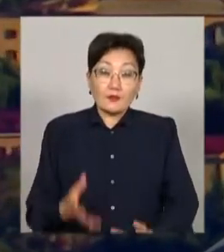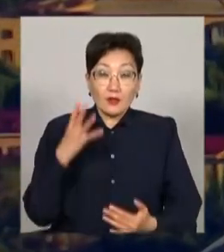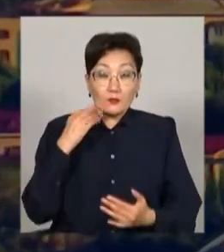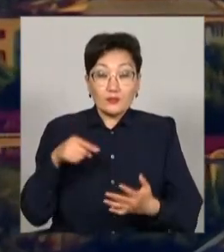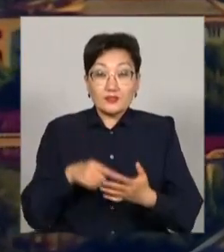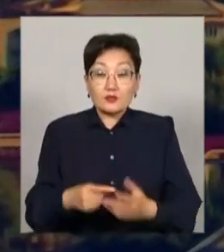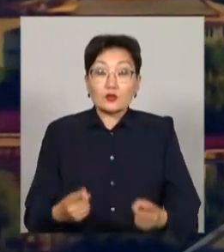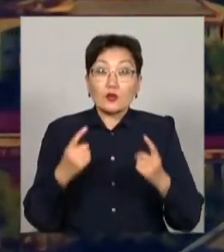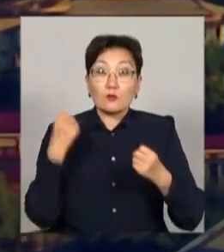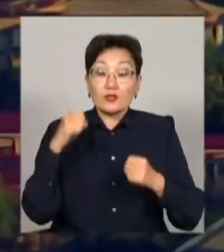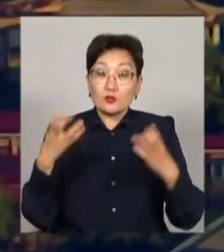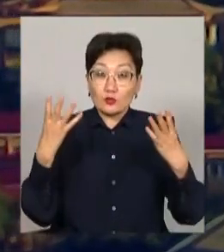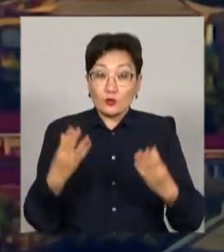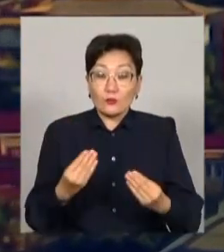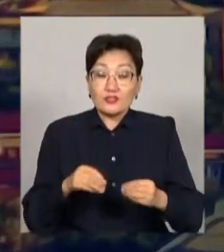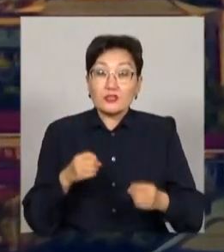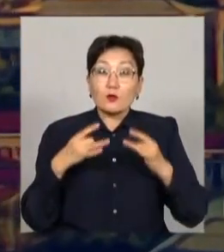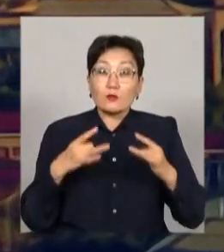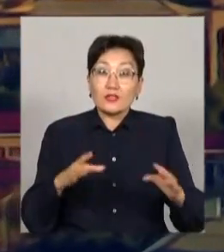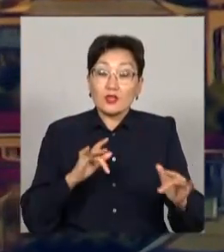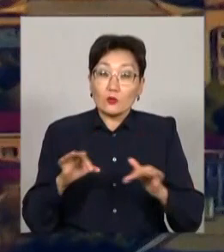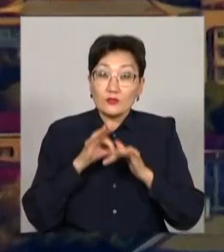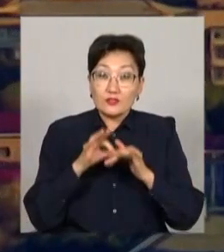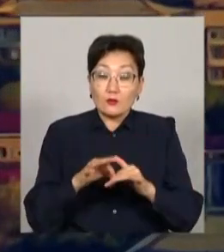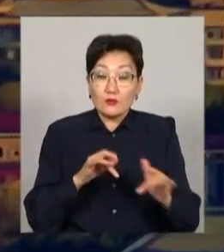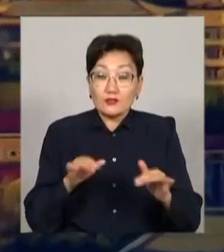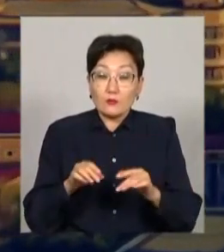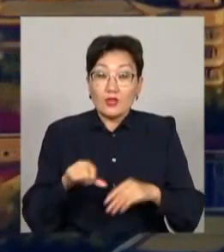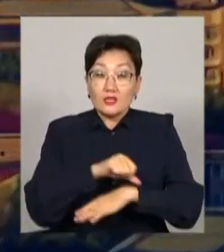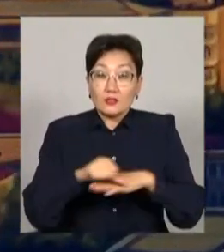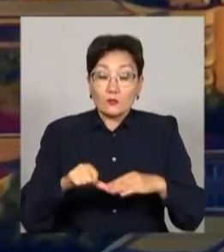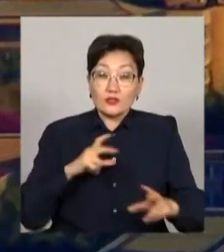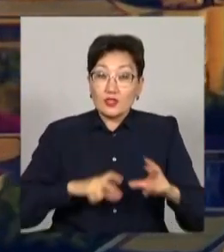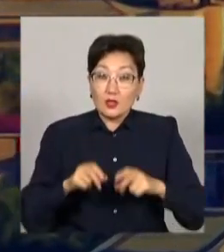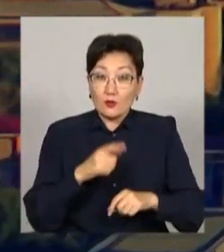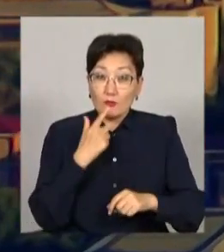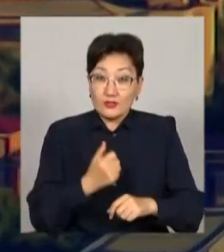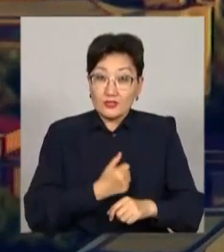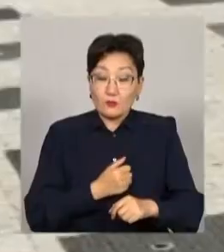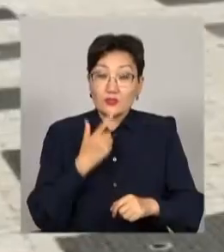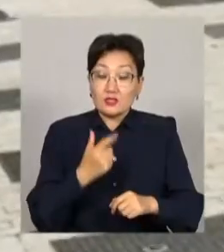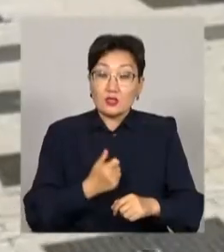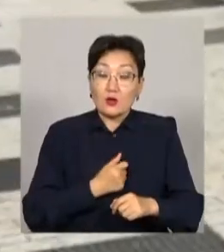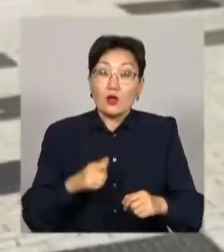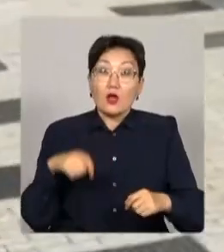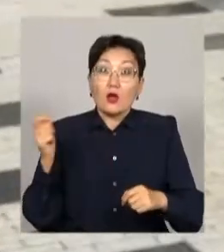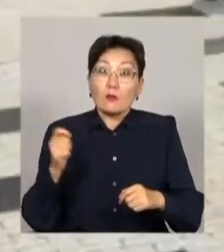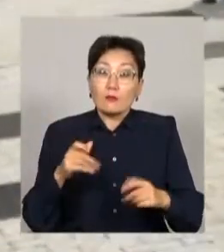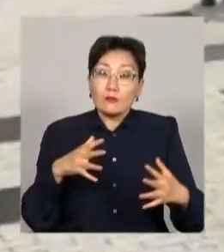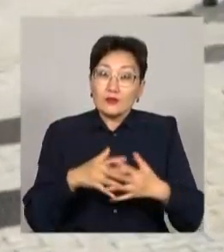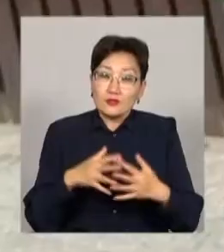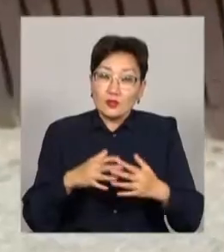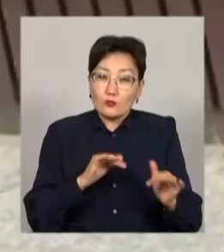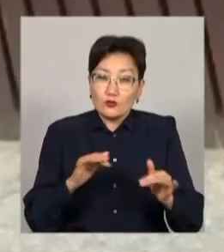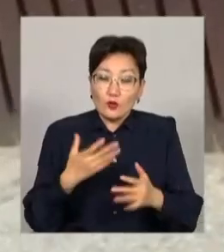Алматыда Ұлы Жеңіс күніне орай мерекелік концерт өтті. Іс-шара барысында Шекара академиясының курсанттары әскери ұрыс түрлерін көрсетіп, жеңіс